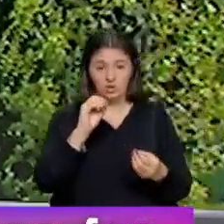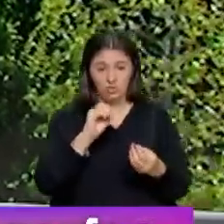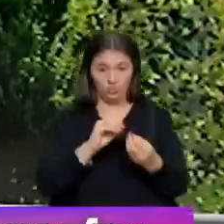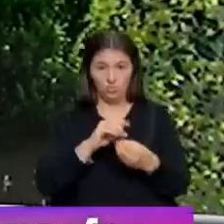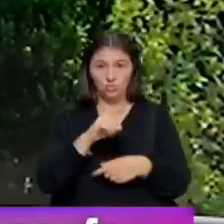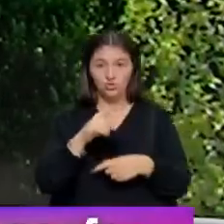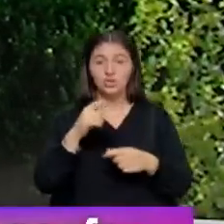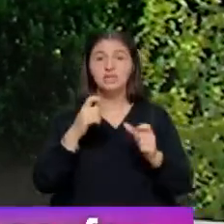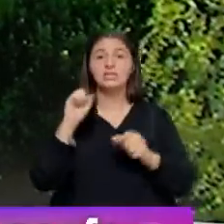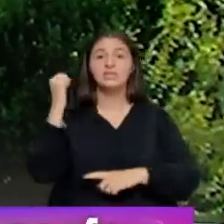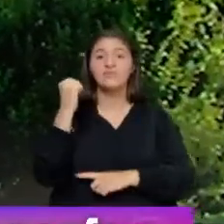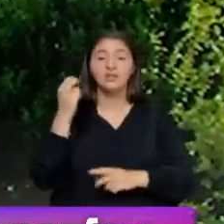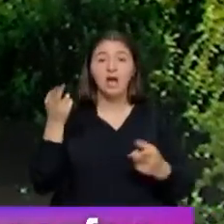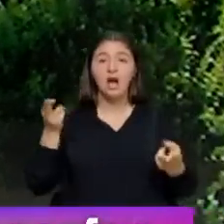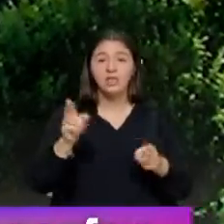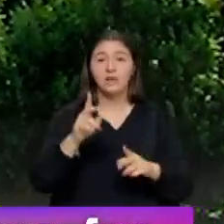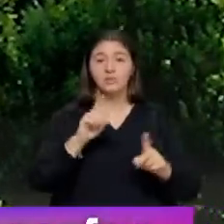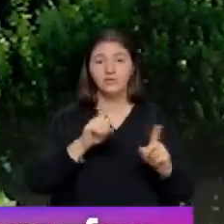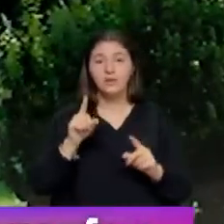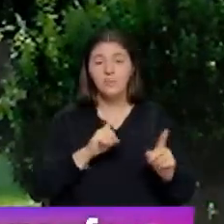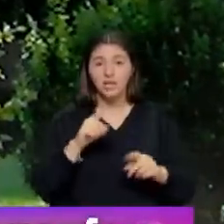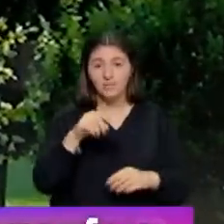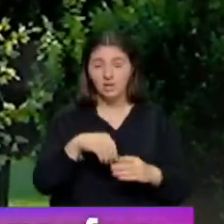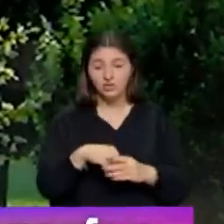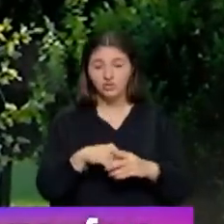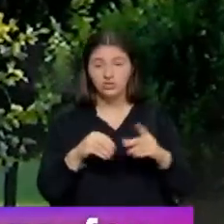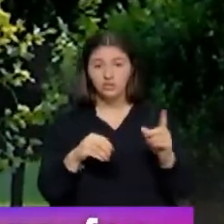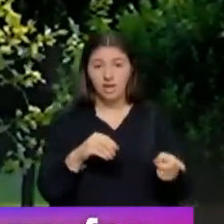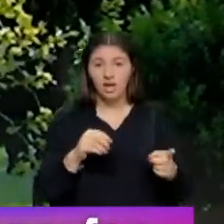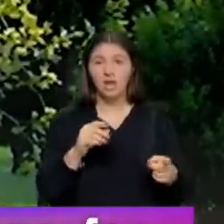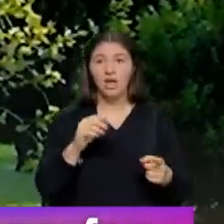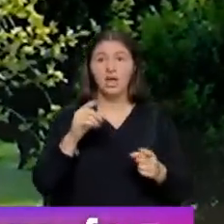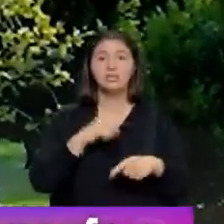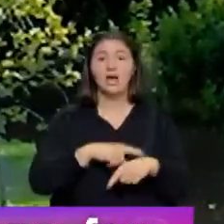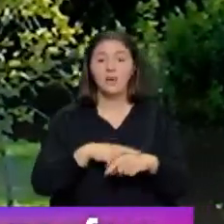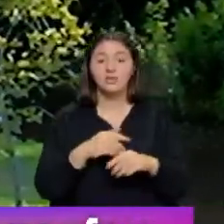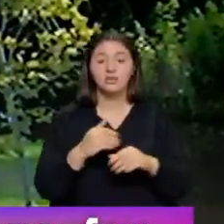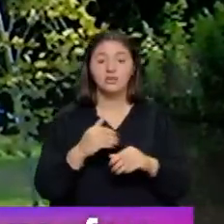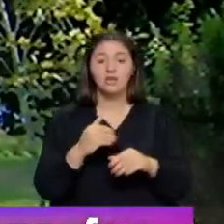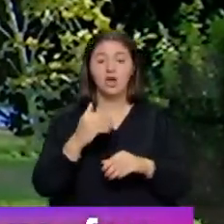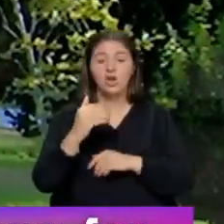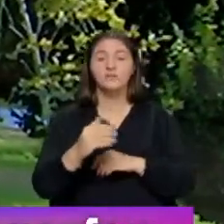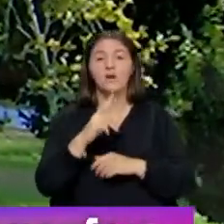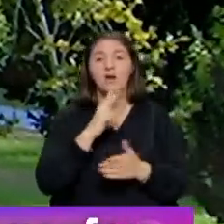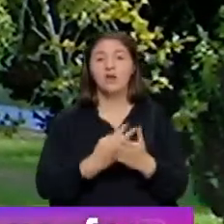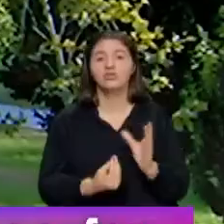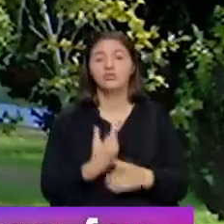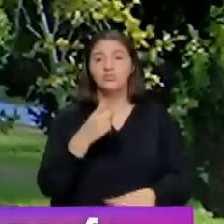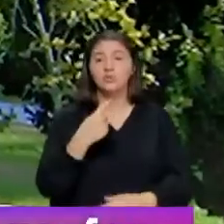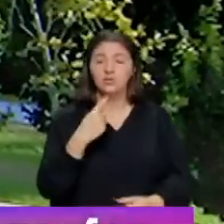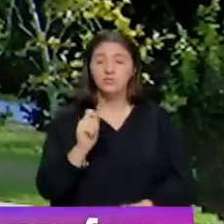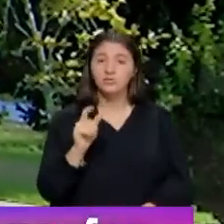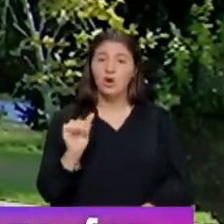Sivas katliamı davasında mahkemeden zaman aşımı kararı çıktı bunu konuşacağız